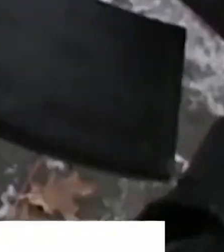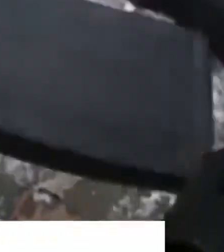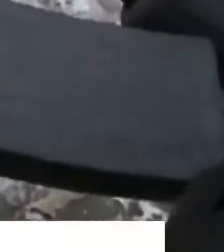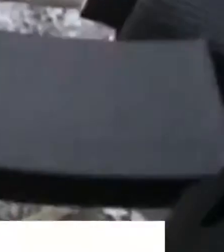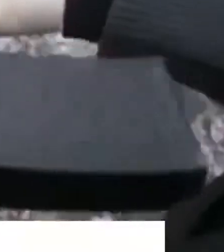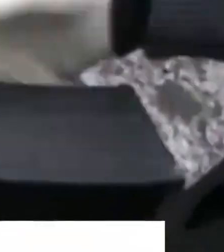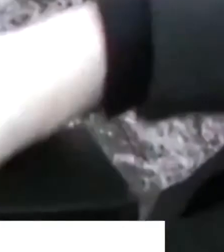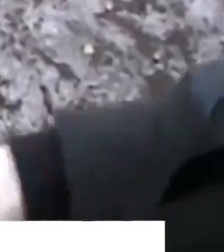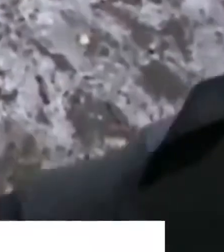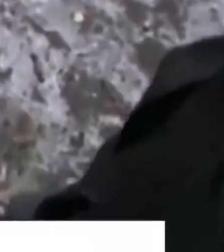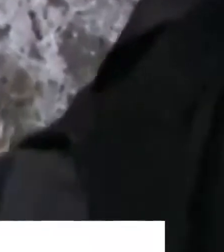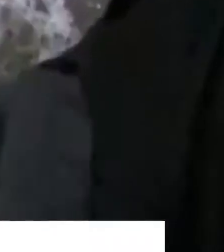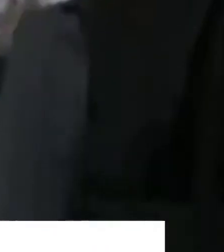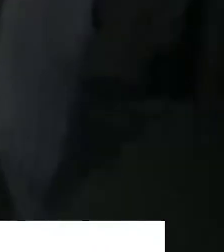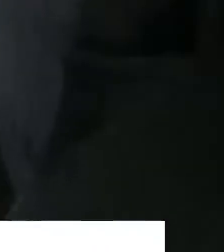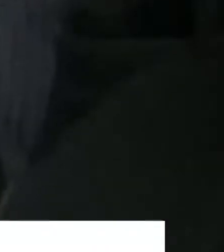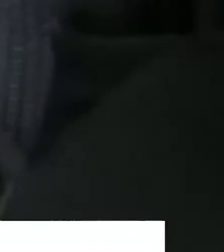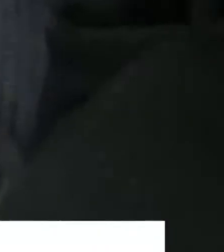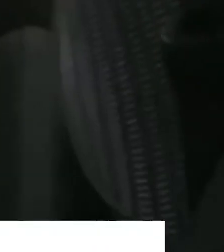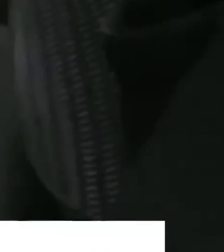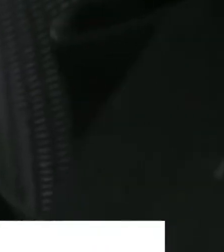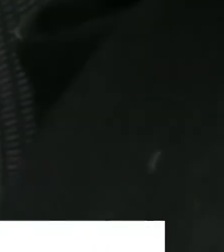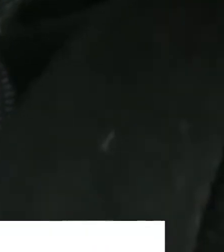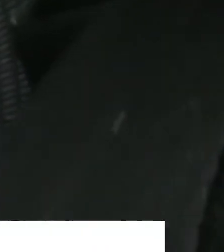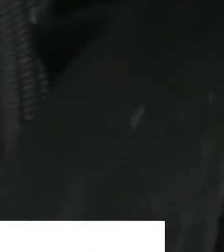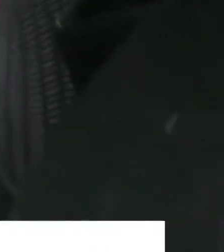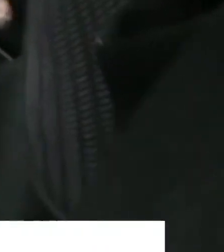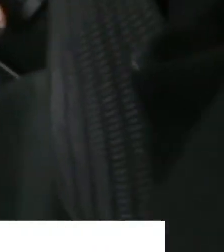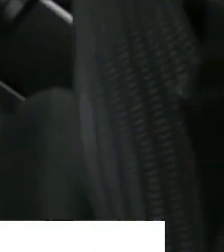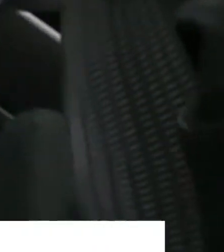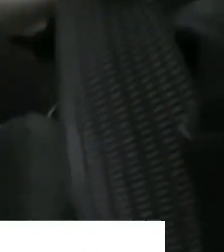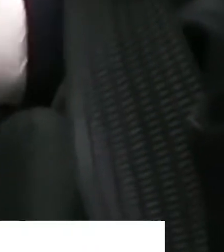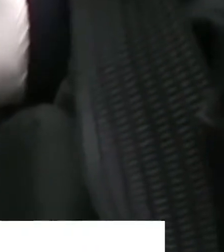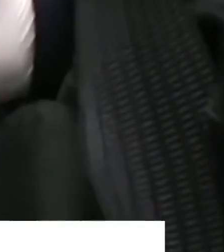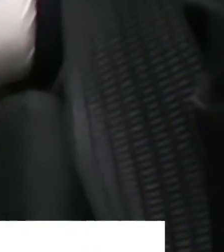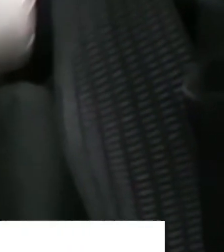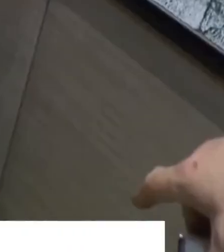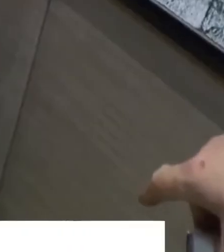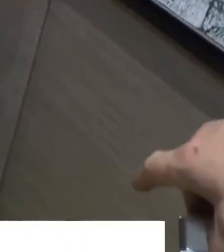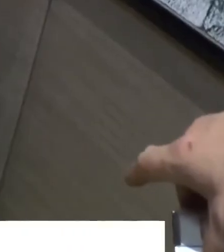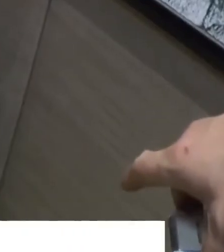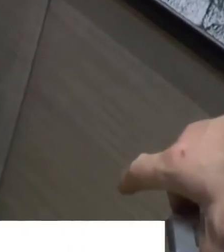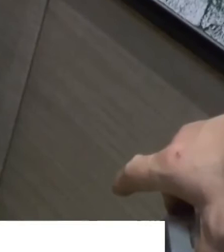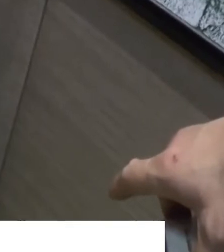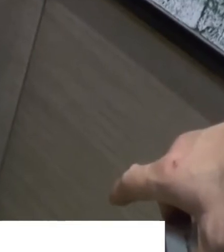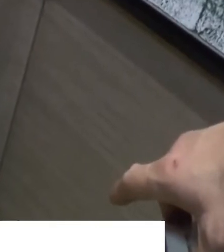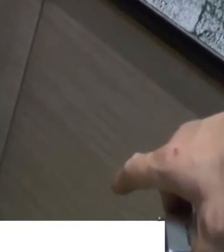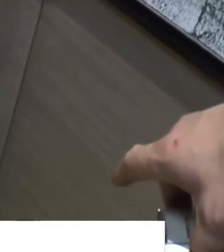Что за чистый?